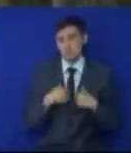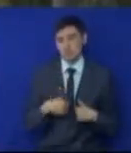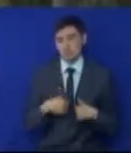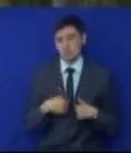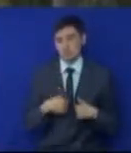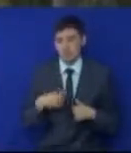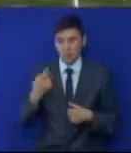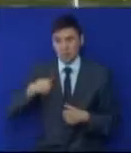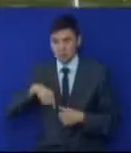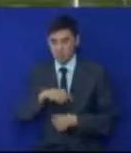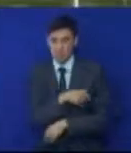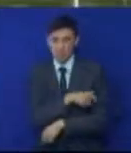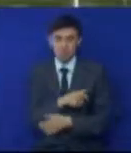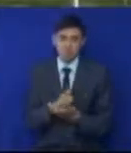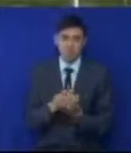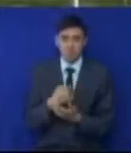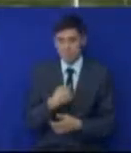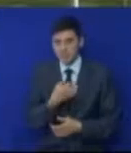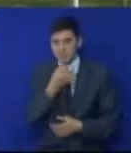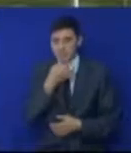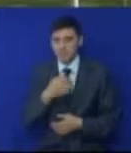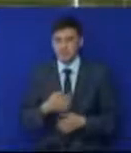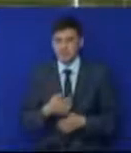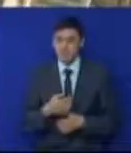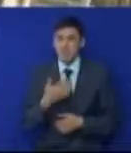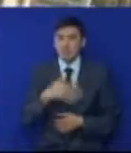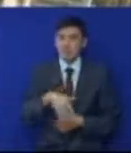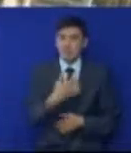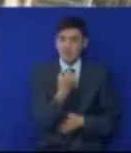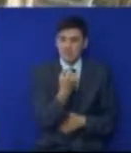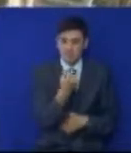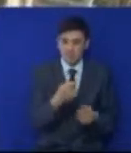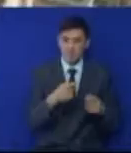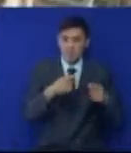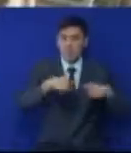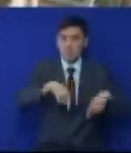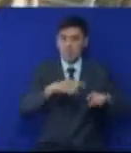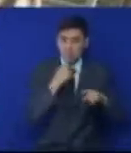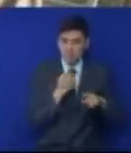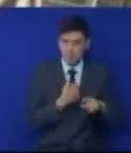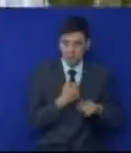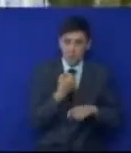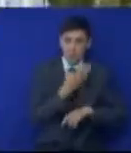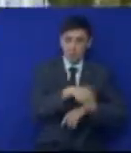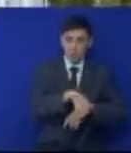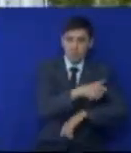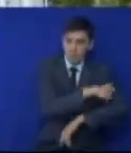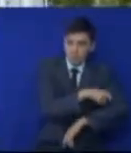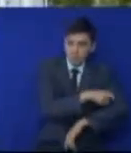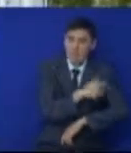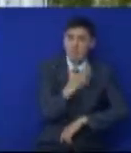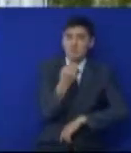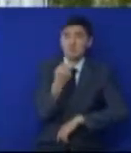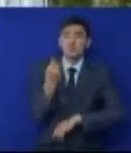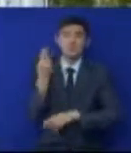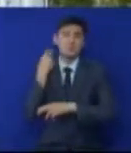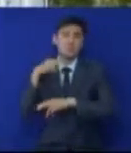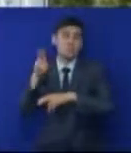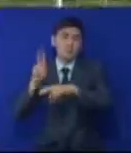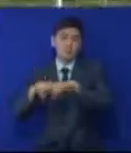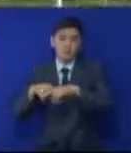өзіме қызмет еткенімді. Айта кетерлігі, 55-те 11 әскери бөлімнің сарбаздары қала көшелерімен қатар түзеу мекемелерінде